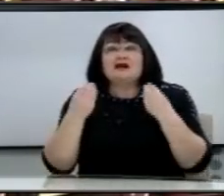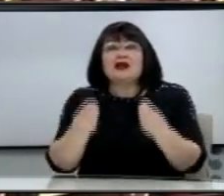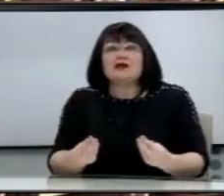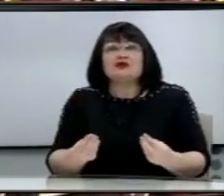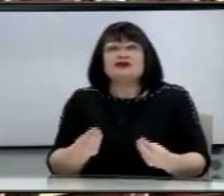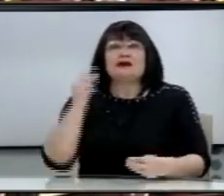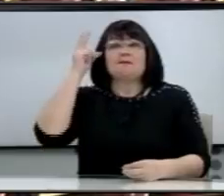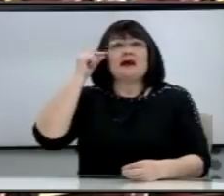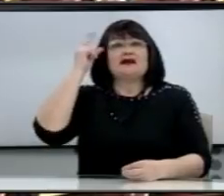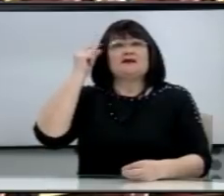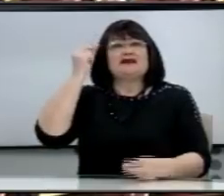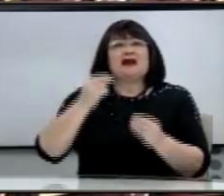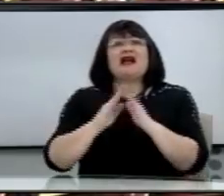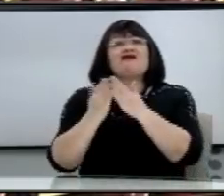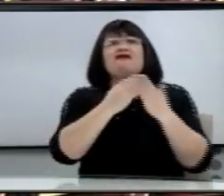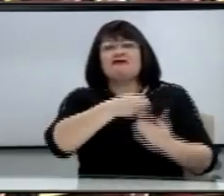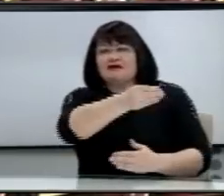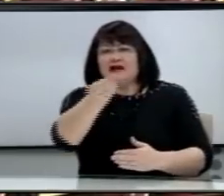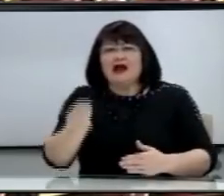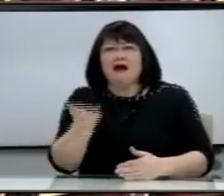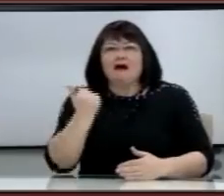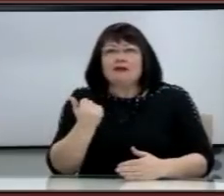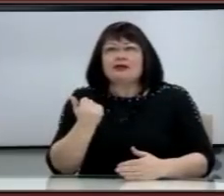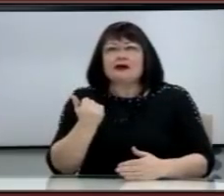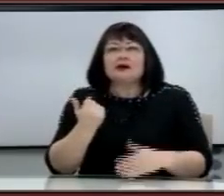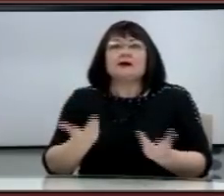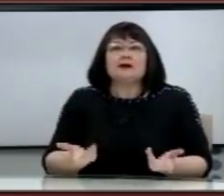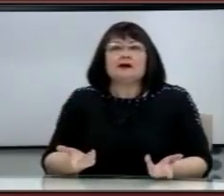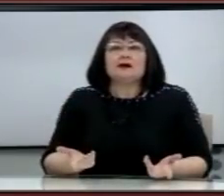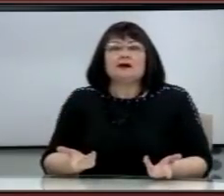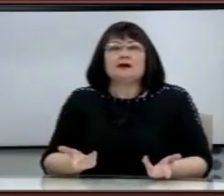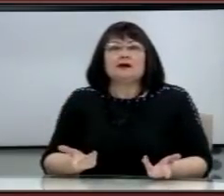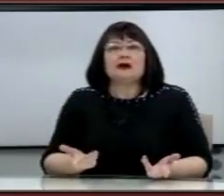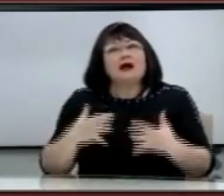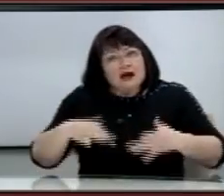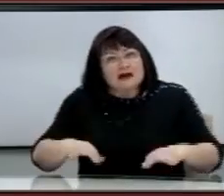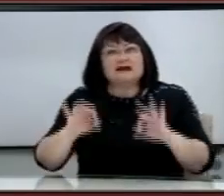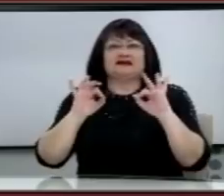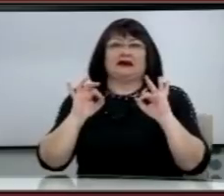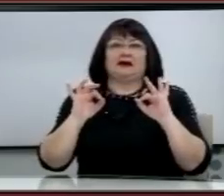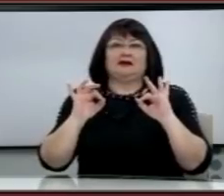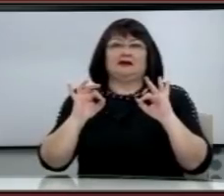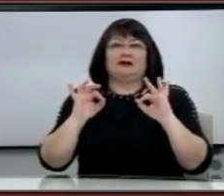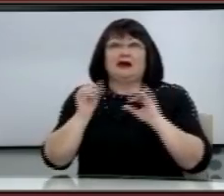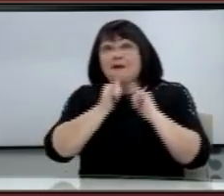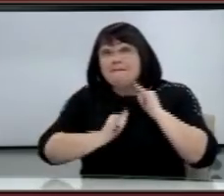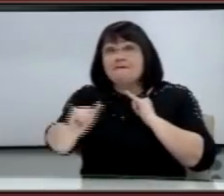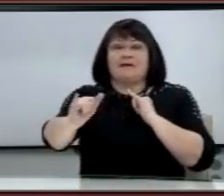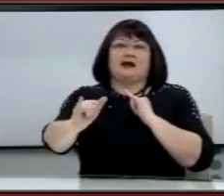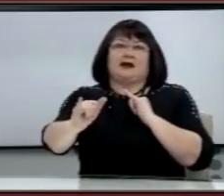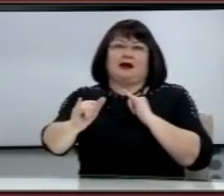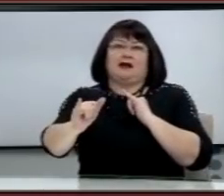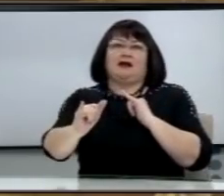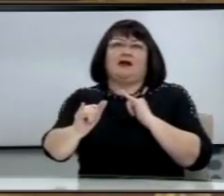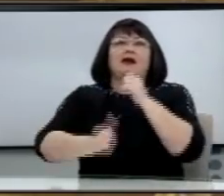τα πανεπιστημιακά συγγράμματα, ενώ έχει γίνει η έναρξη της εξαποστάσεως